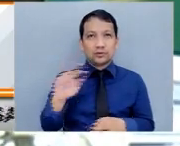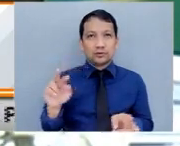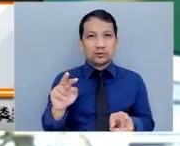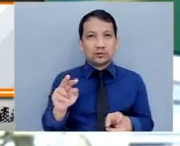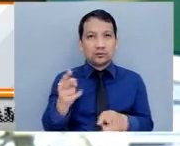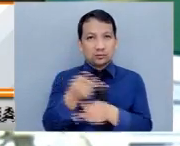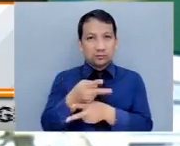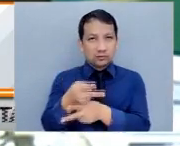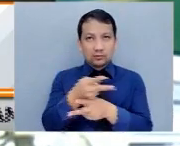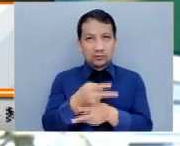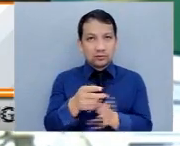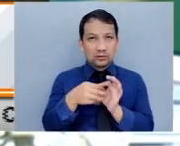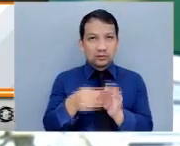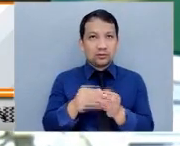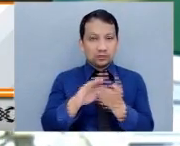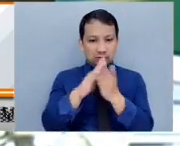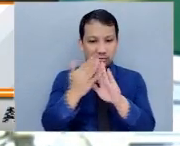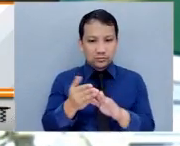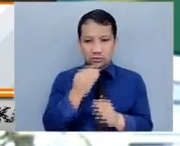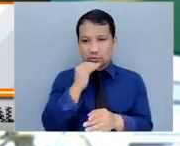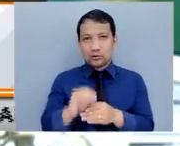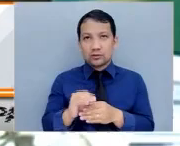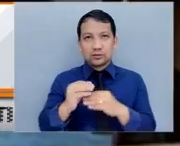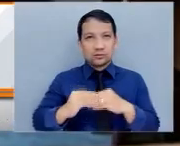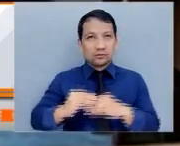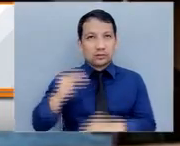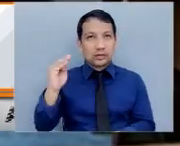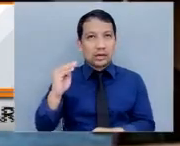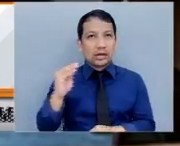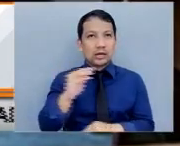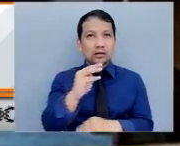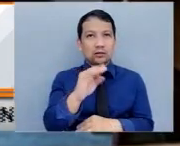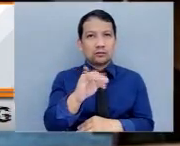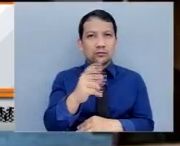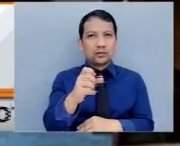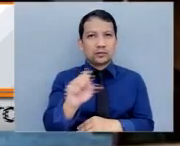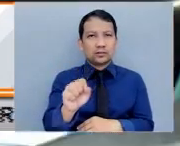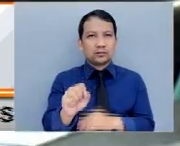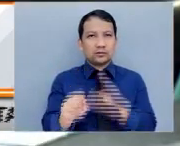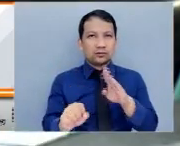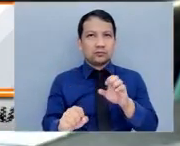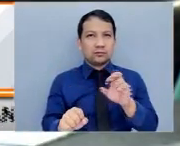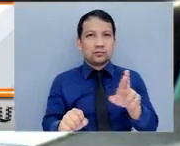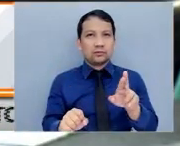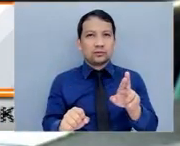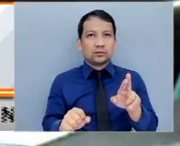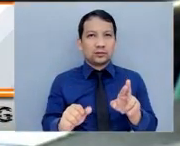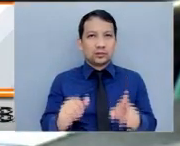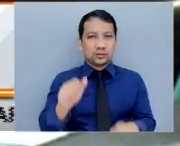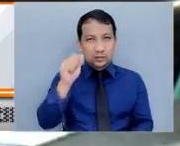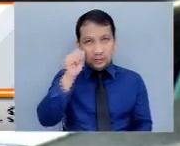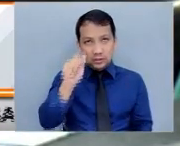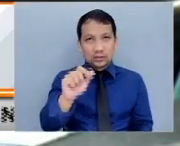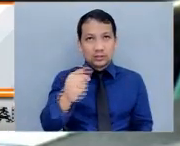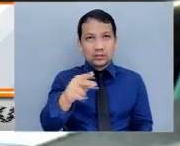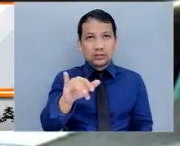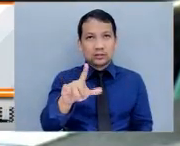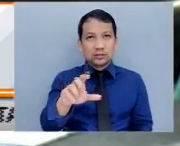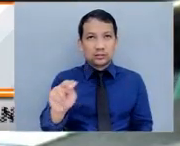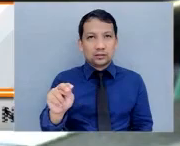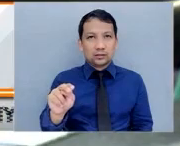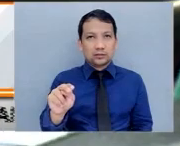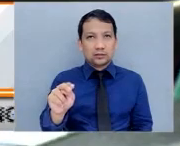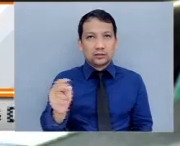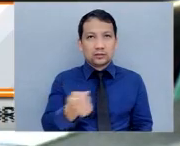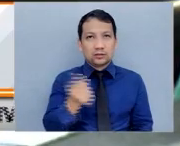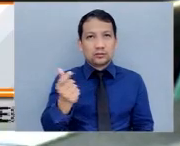magmi-maintain ng peace and order sa loob ng maximum. Si Bucor Deputy Director Angelina Bautista ang itinuturong nagtanggal ng